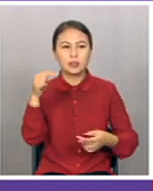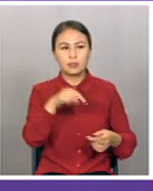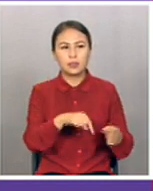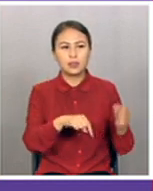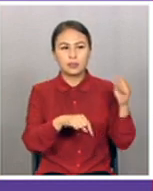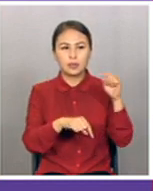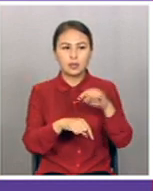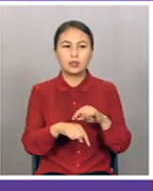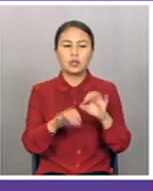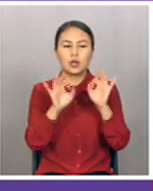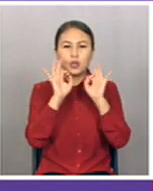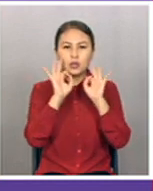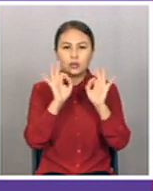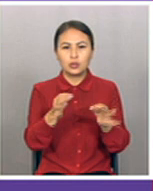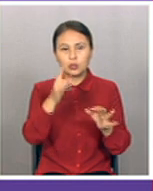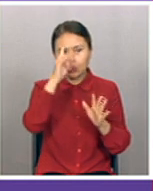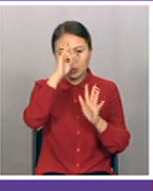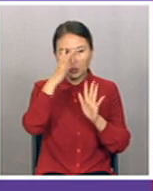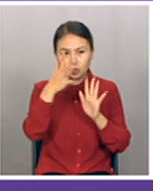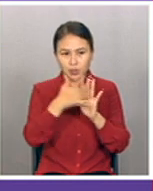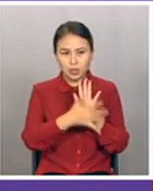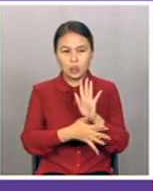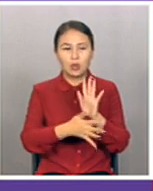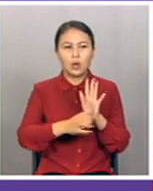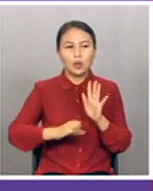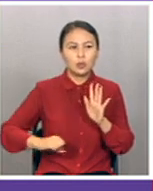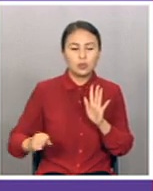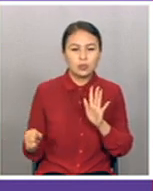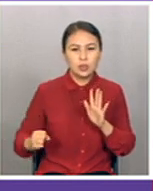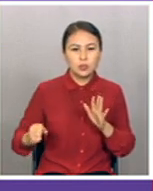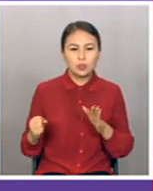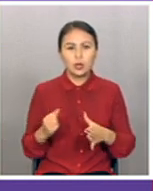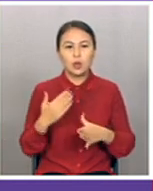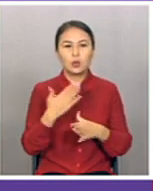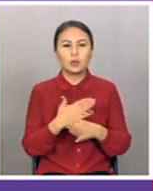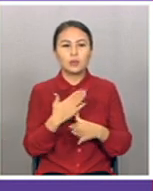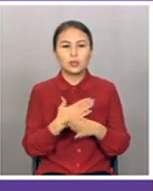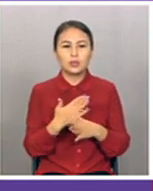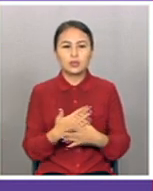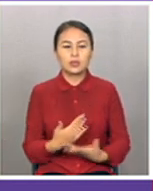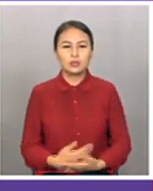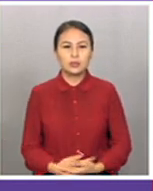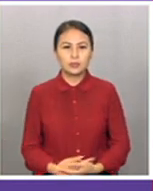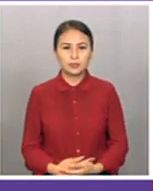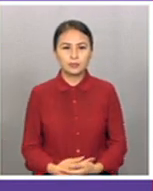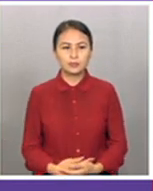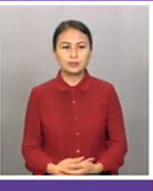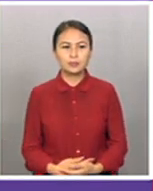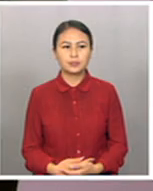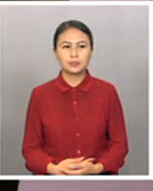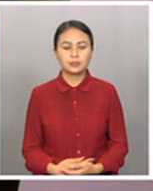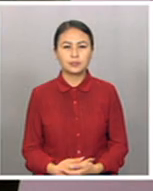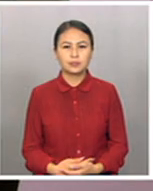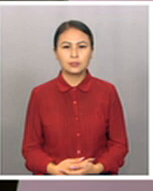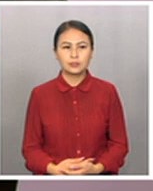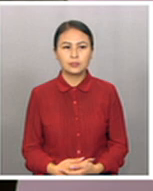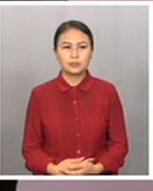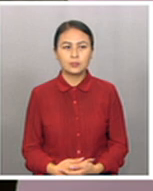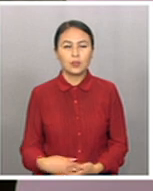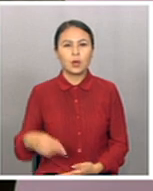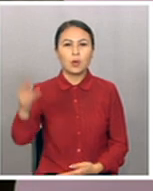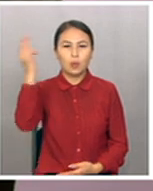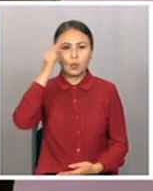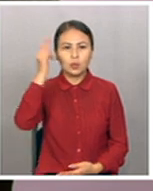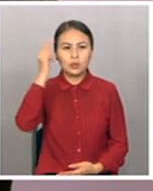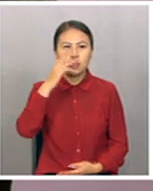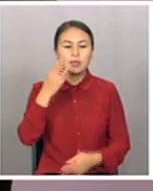адамдардың бірін-бірі дұрыс түсінуіне, достасуына көмектеседі. Оқушылар,